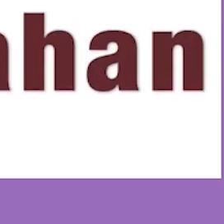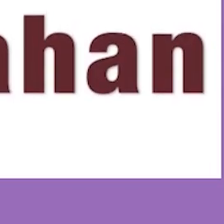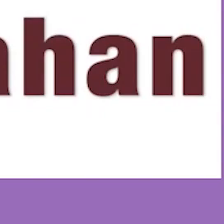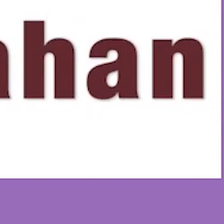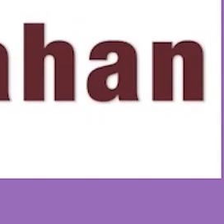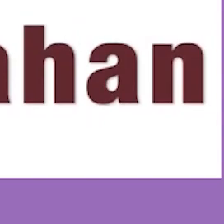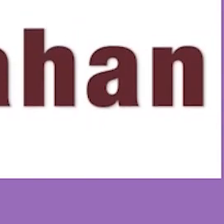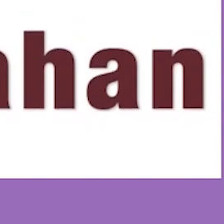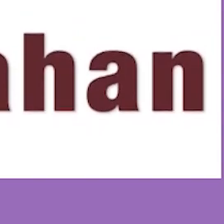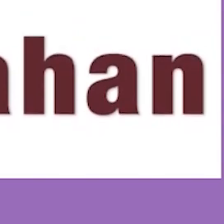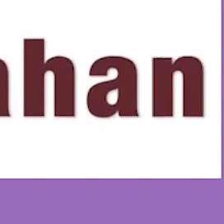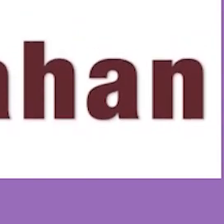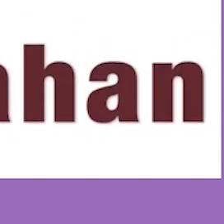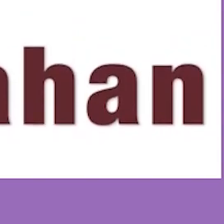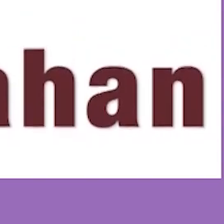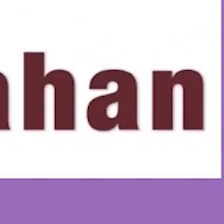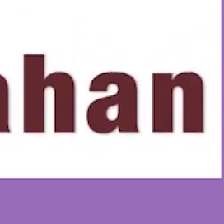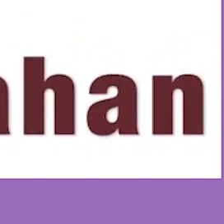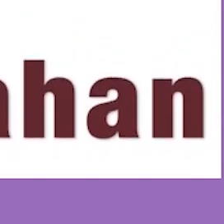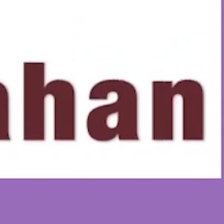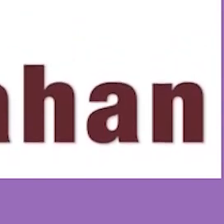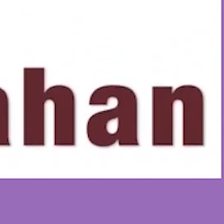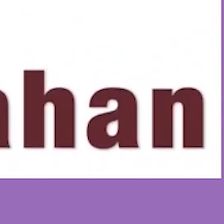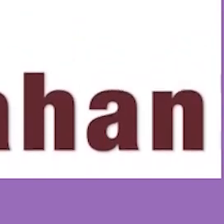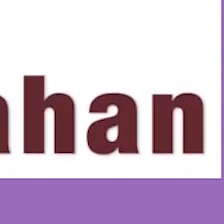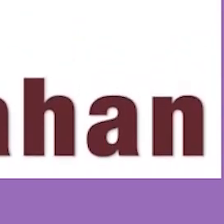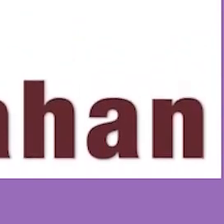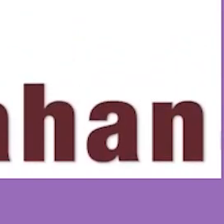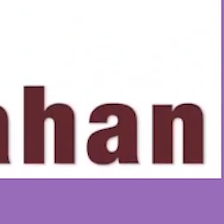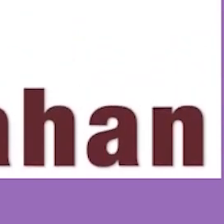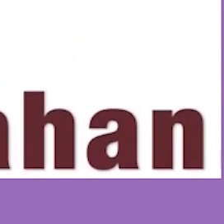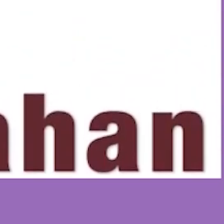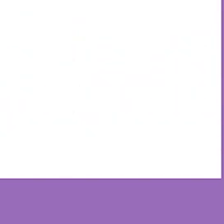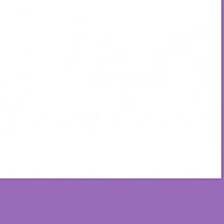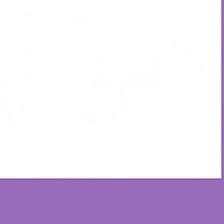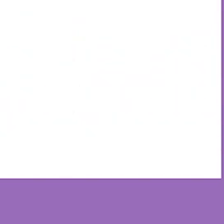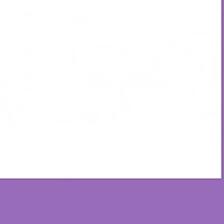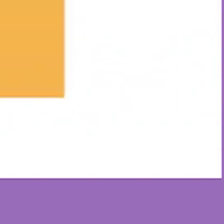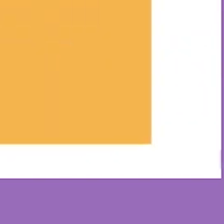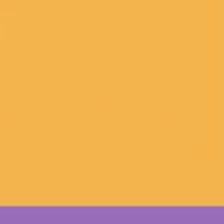isa sa kasiglahan.